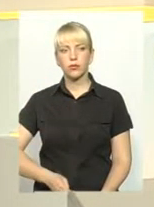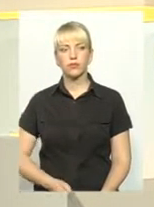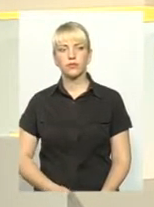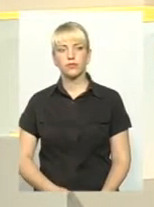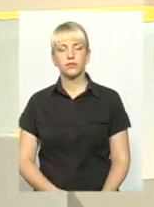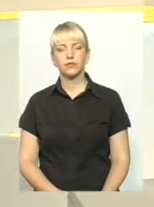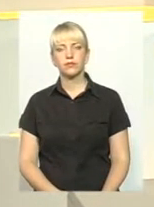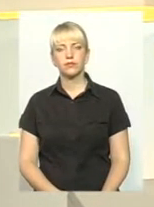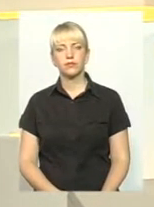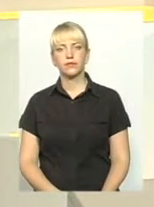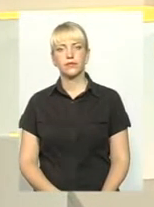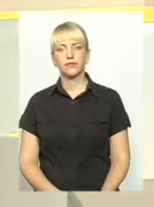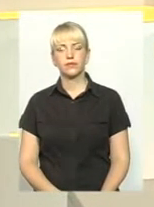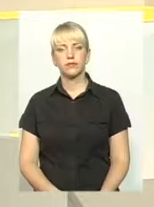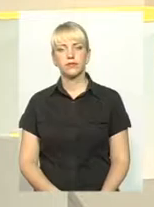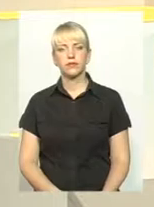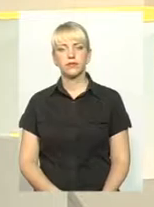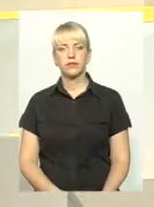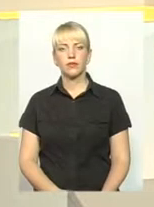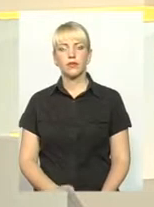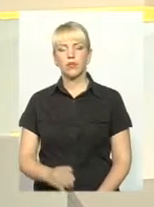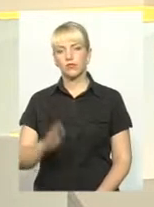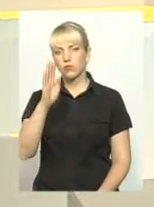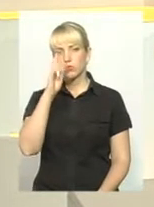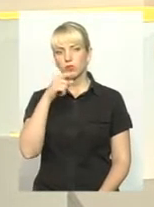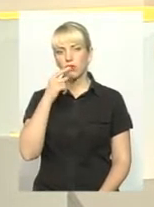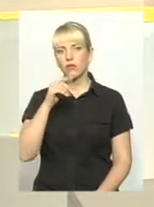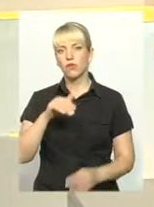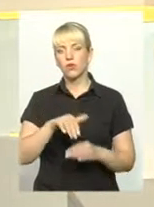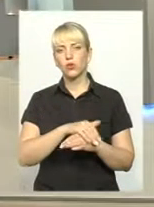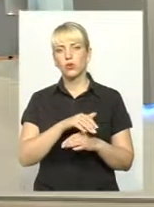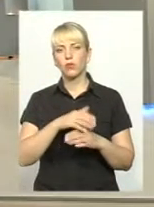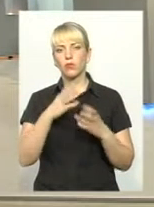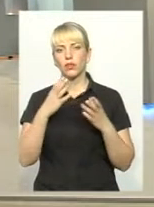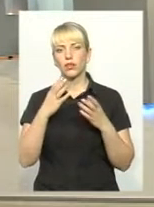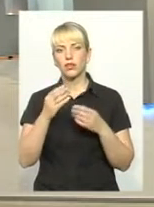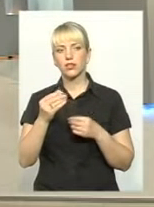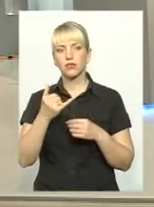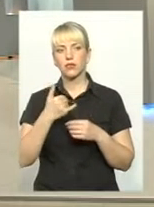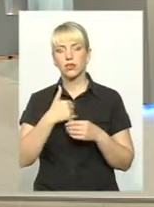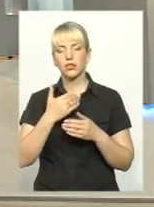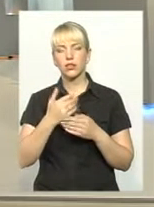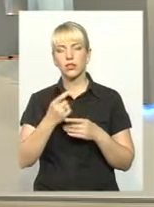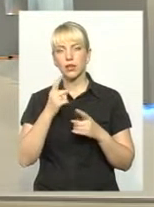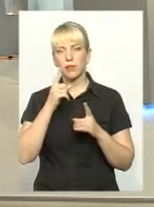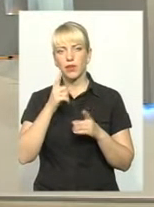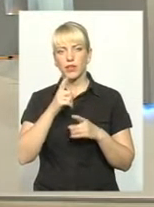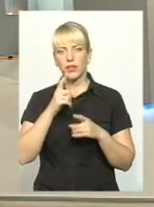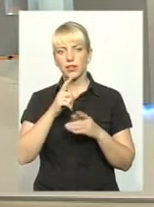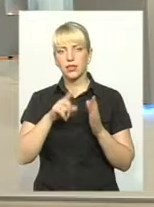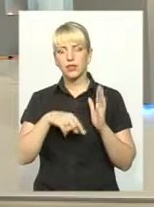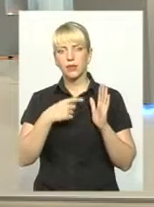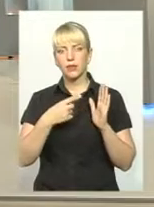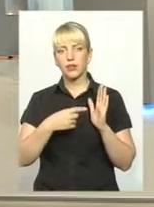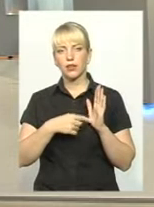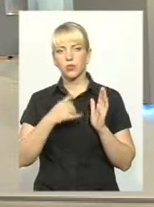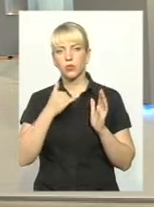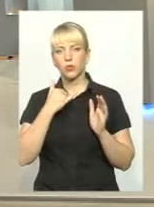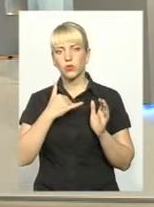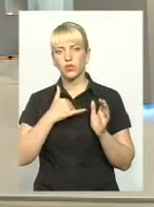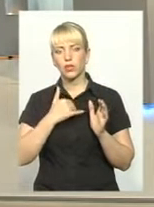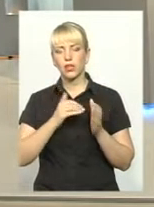ласка. Добрий день. Доброго здоров'я. В мене є маленьке запитання. У нас в нашому